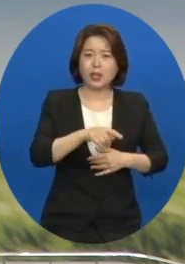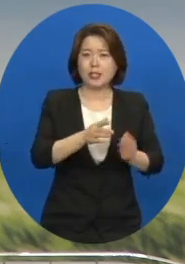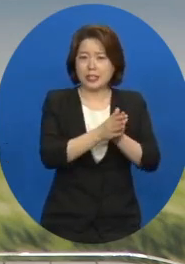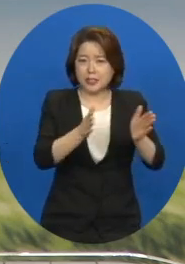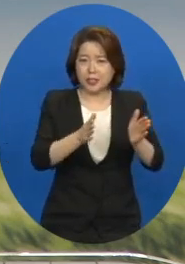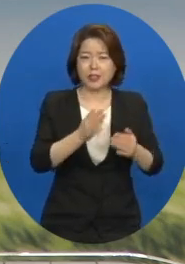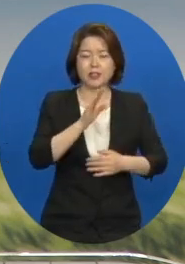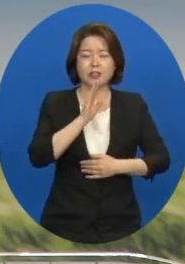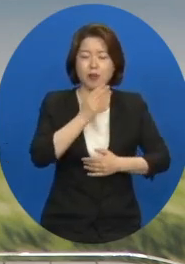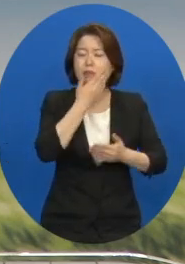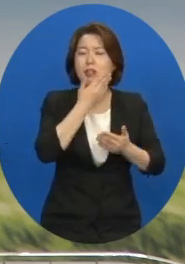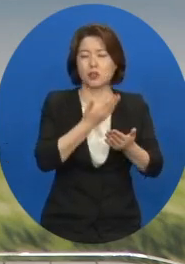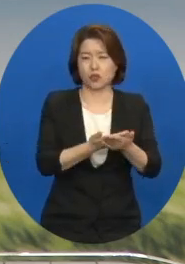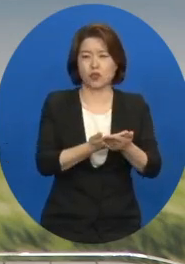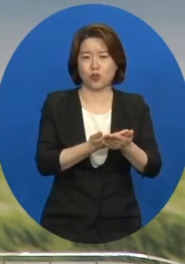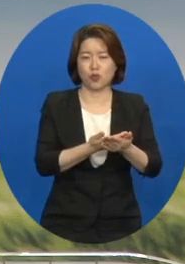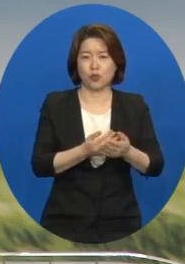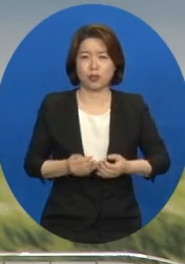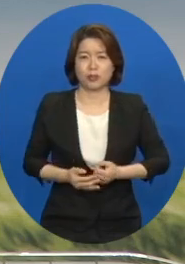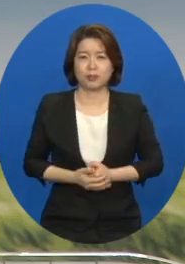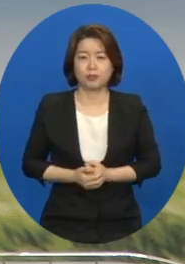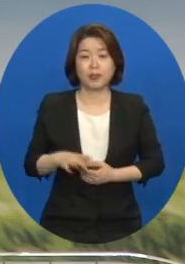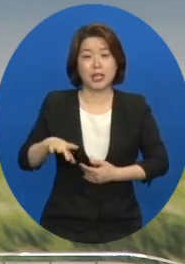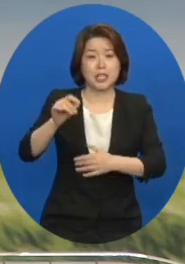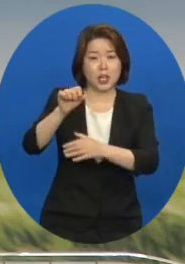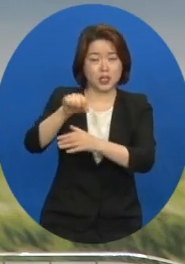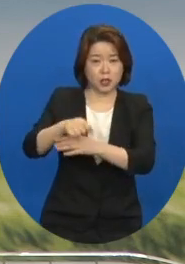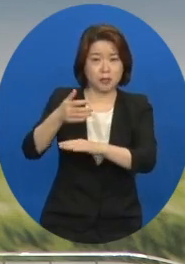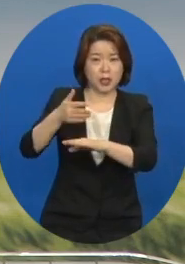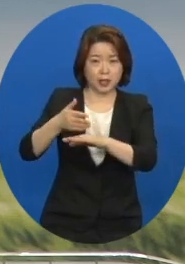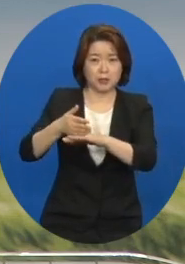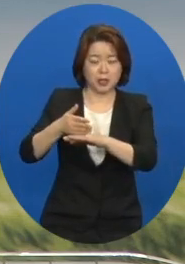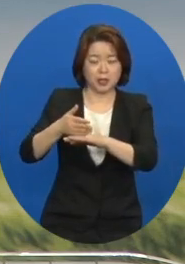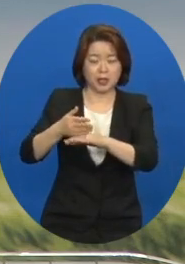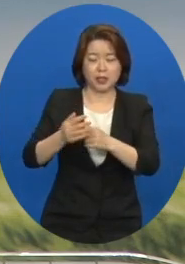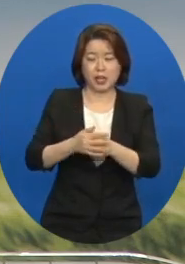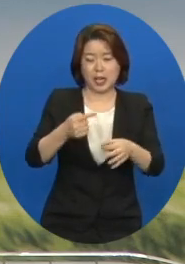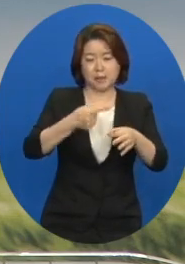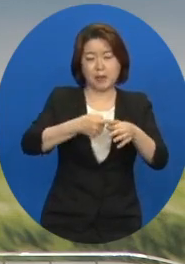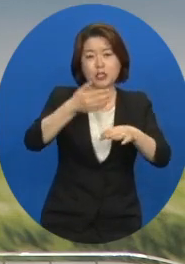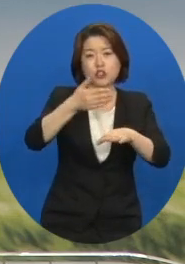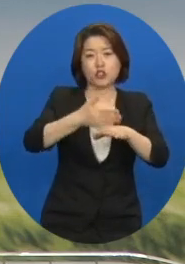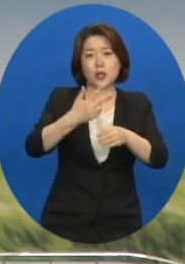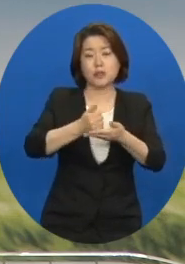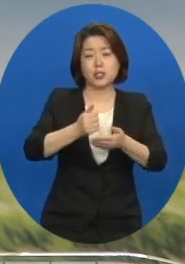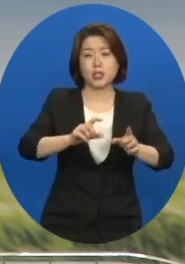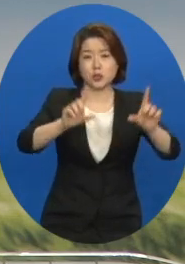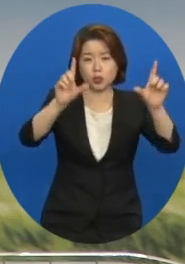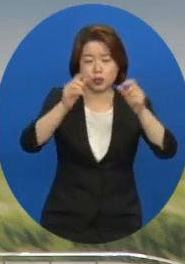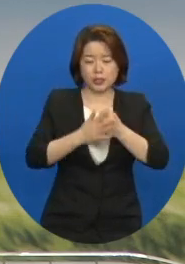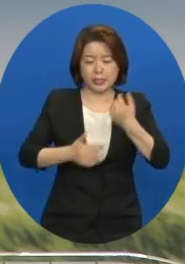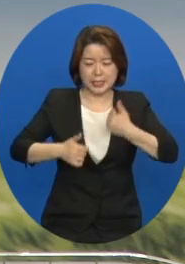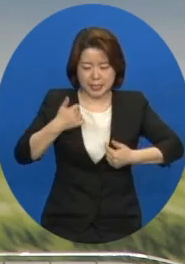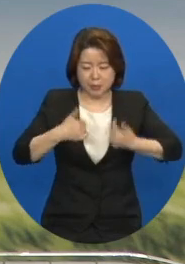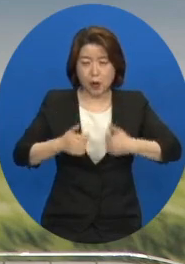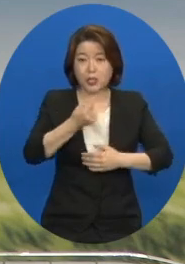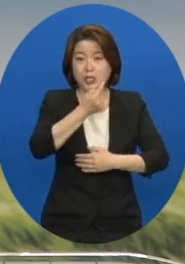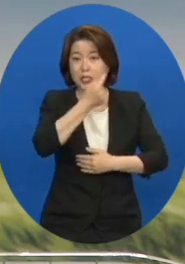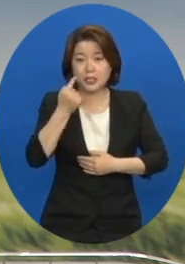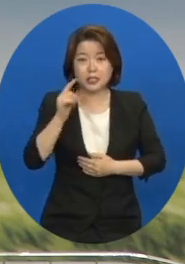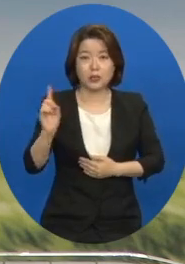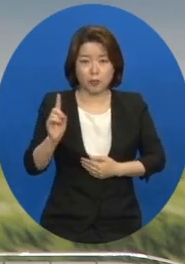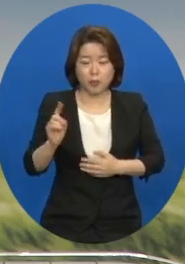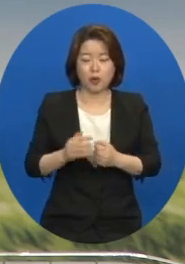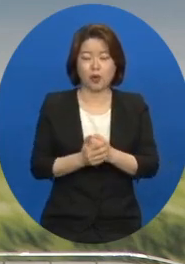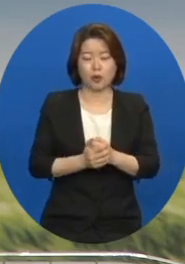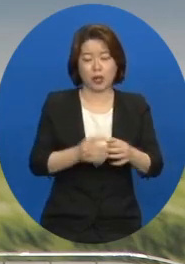첫 열매 감사, 이 맥주 감사 주의를 하나님이 기뻐하시는 증거가